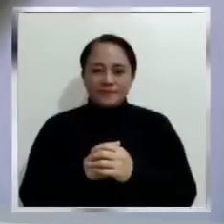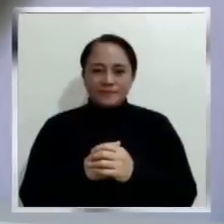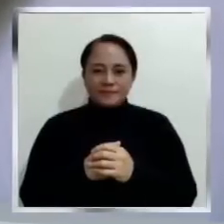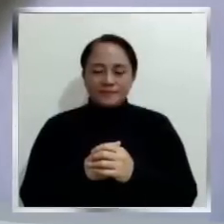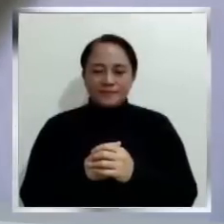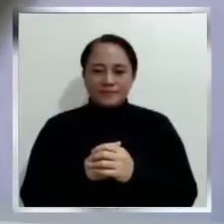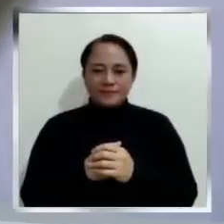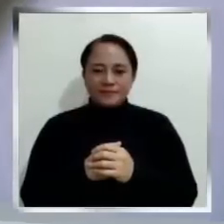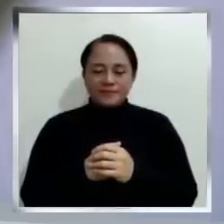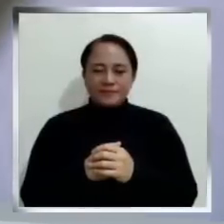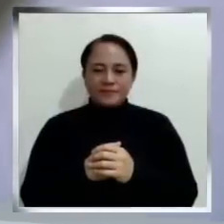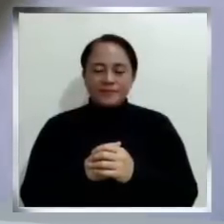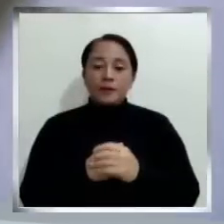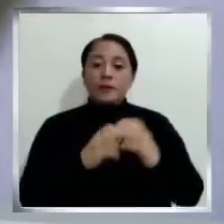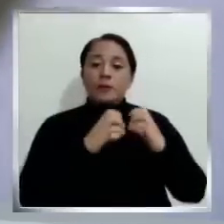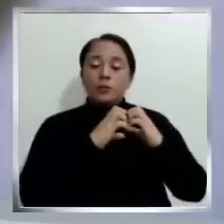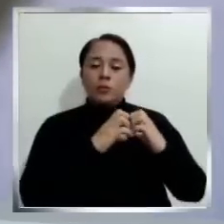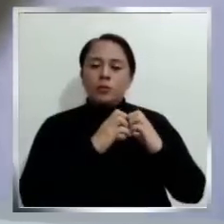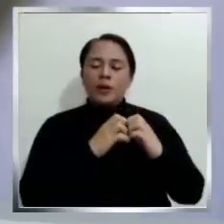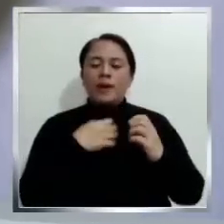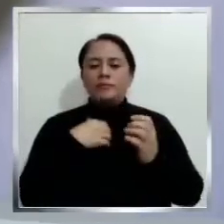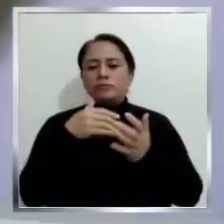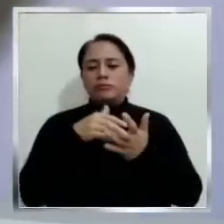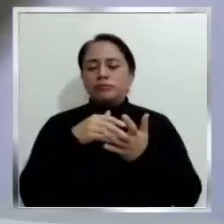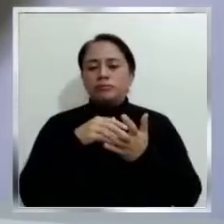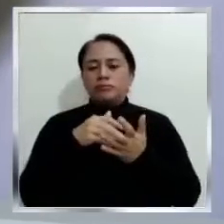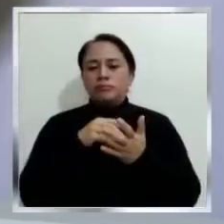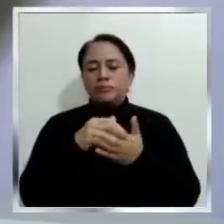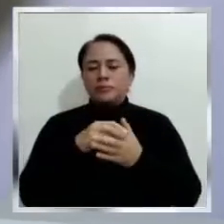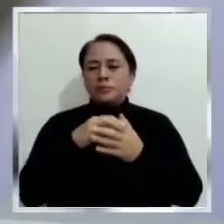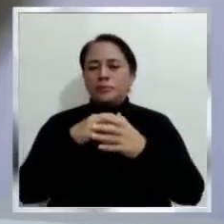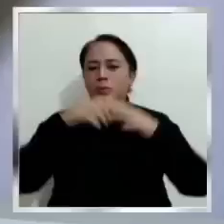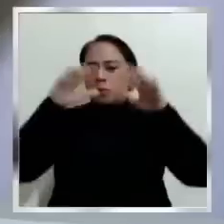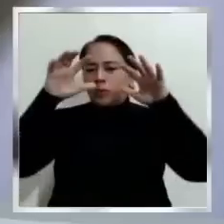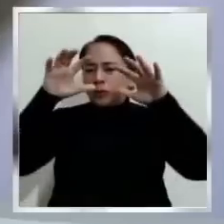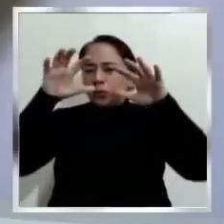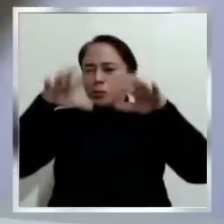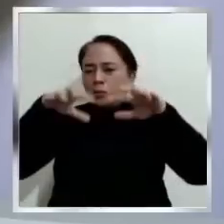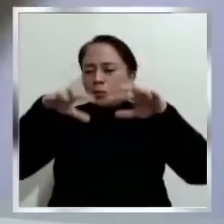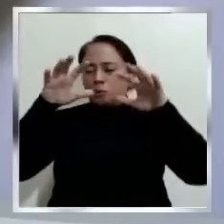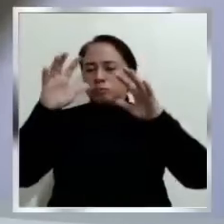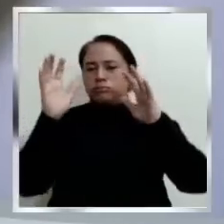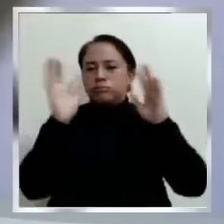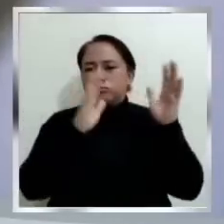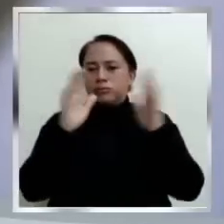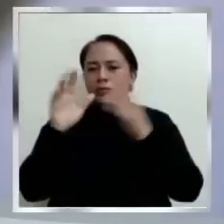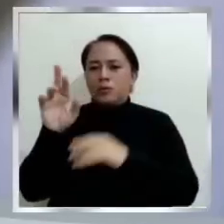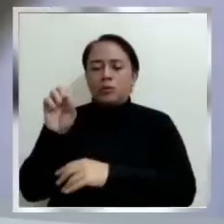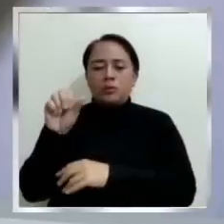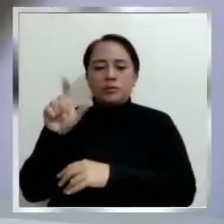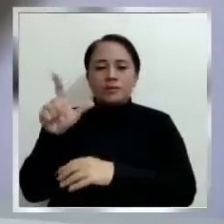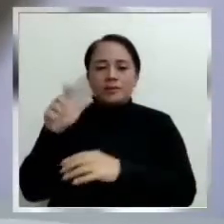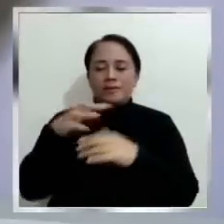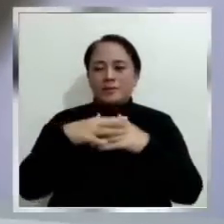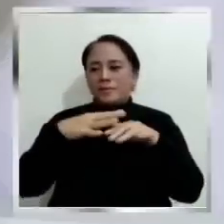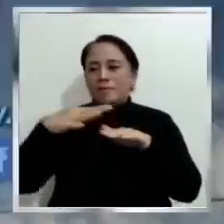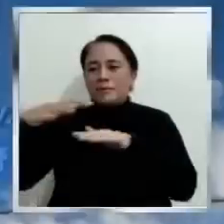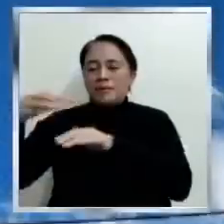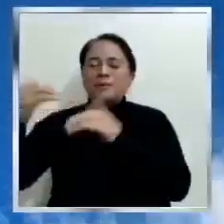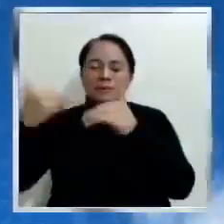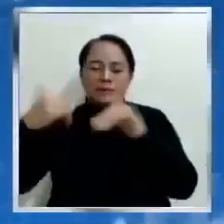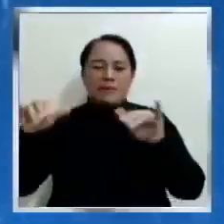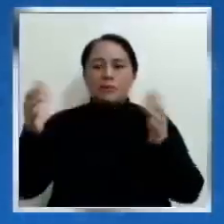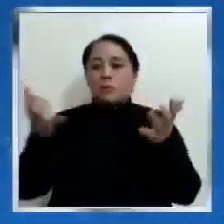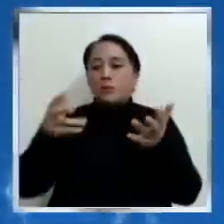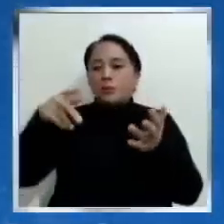Mga kapuso, bagyang humina ang Tropical Storm Rosal habang patuloy na lumalayo sa bansa, nasa loob pa rin niya ng Philippine Area